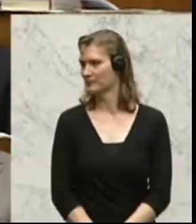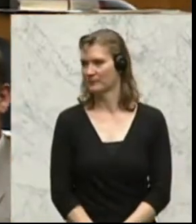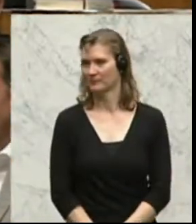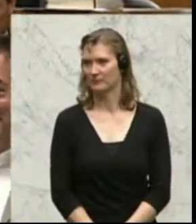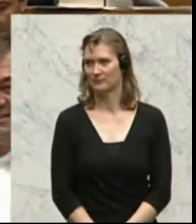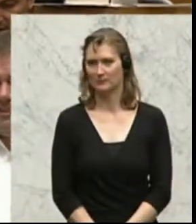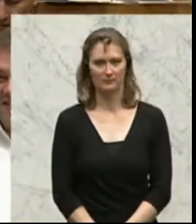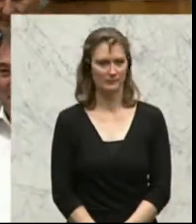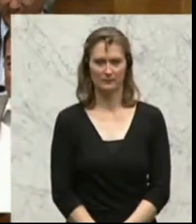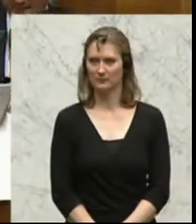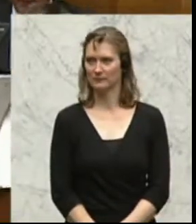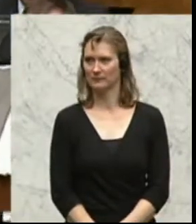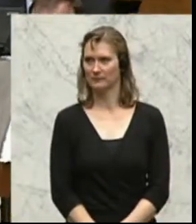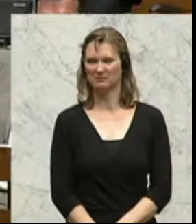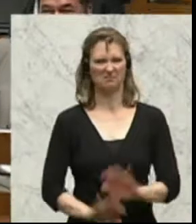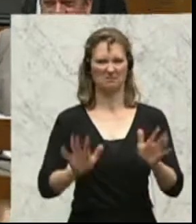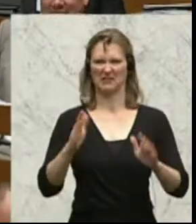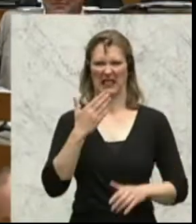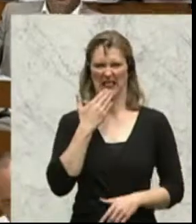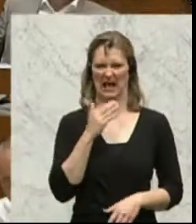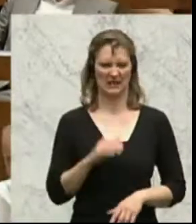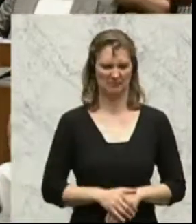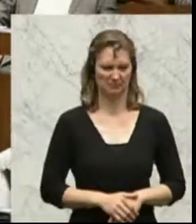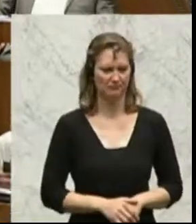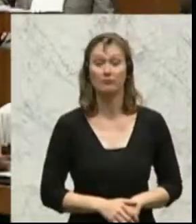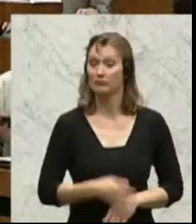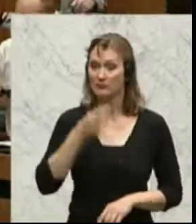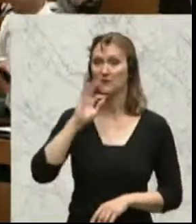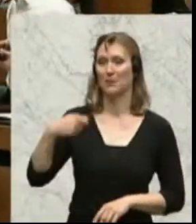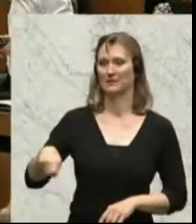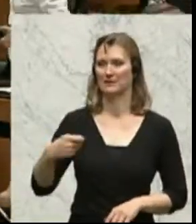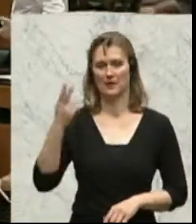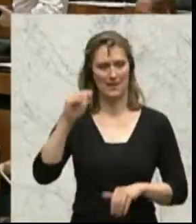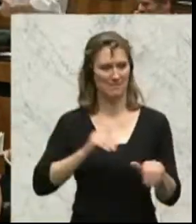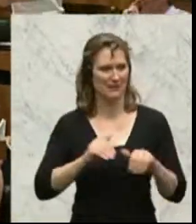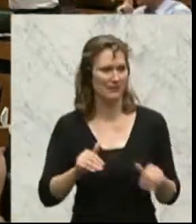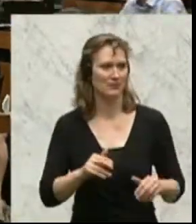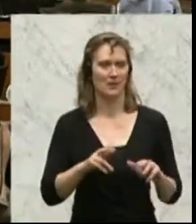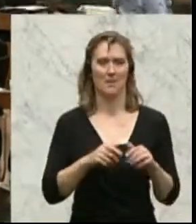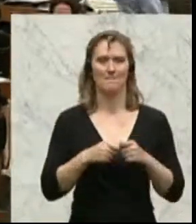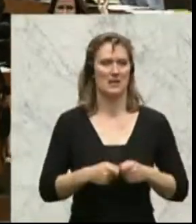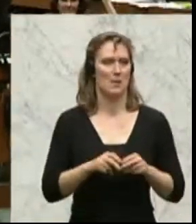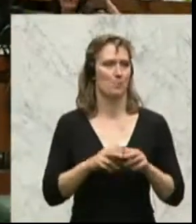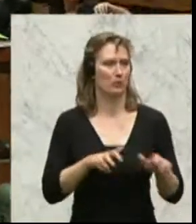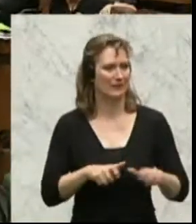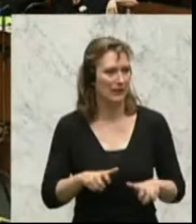Nein, danke. Frau Präsident, Herr Minister, Mitglieder der Bundesregierung, Hohes Haus.